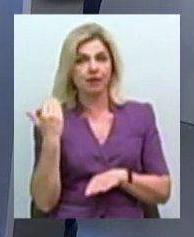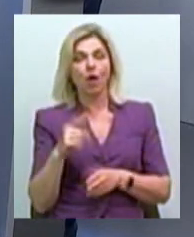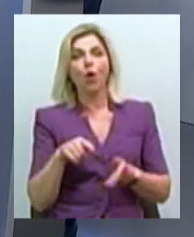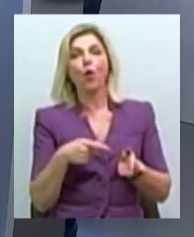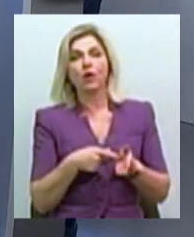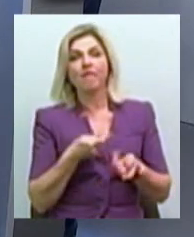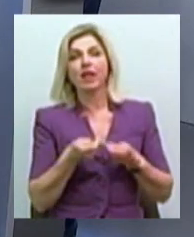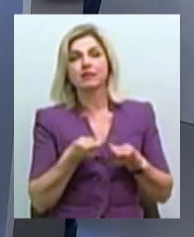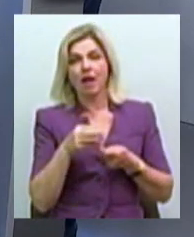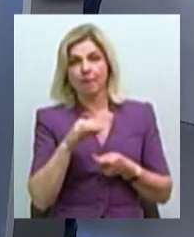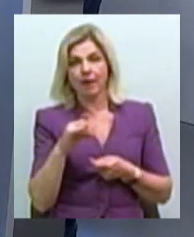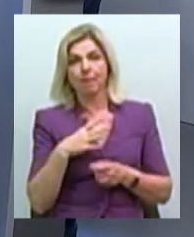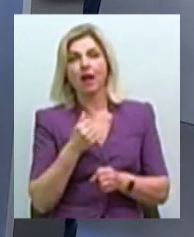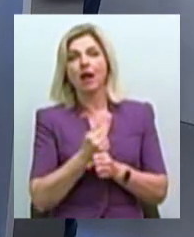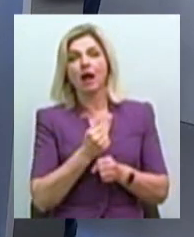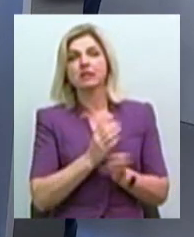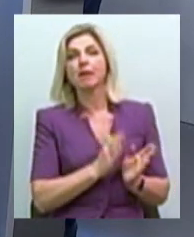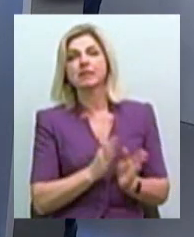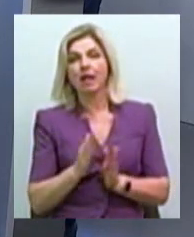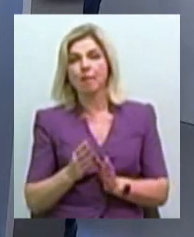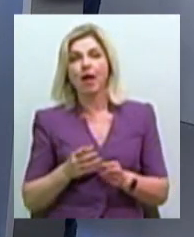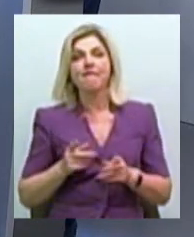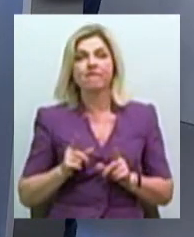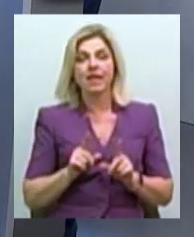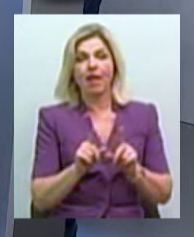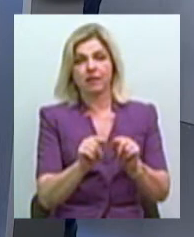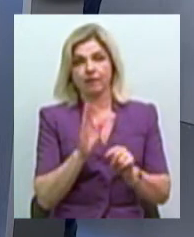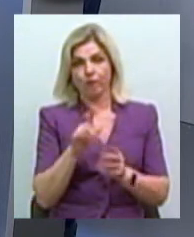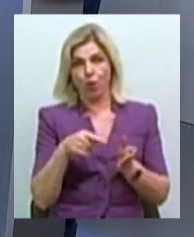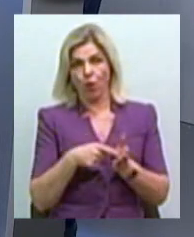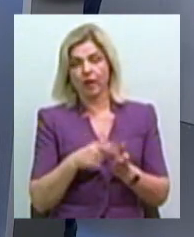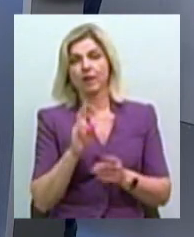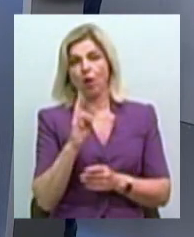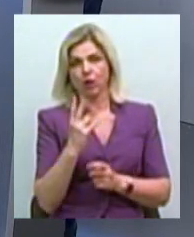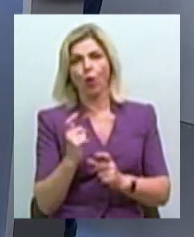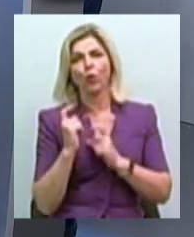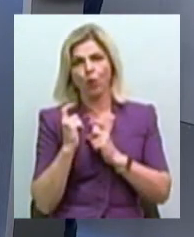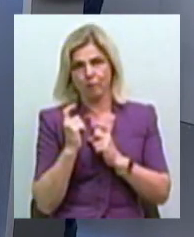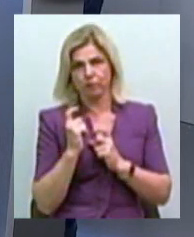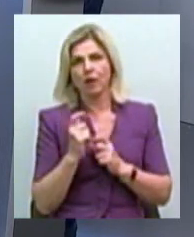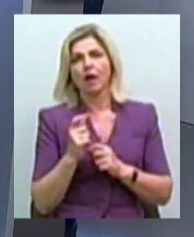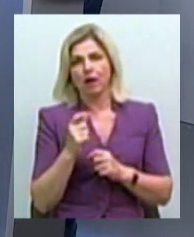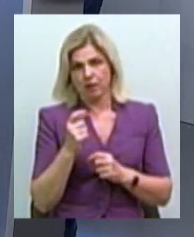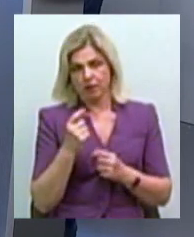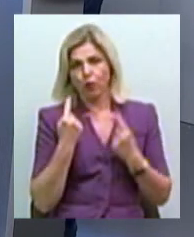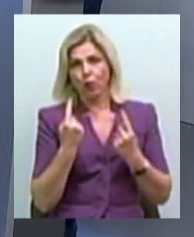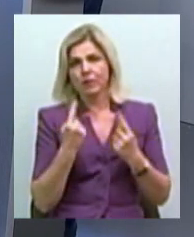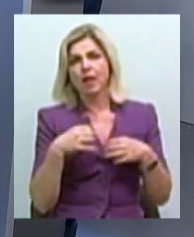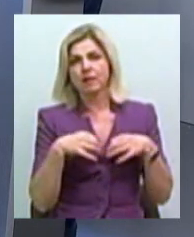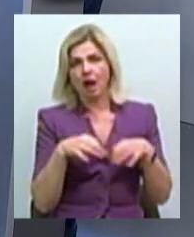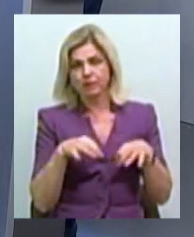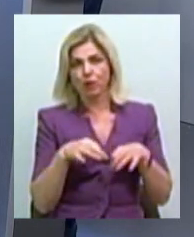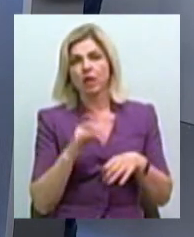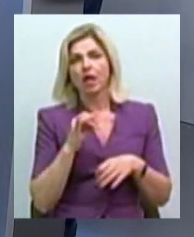городскими властями была разработана схема въезда в город Миколаїв крупногабаритного транспорта. И, по сути, в город Миколаїв